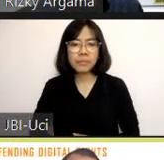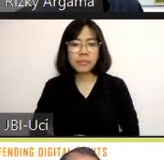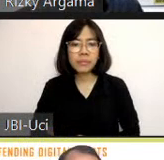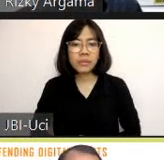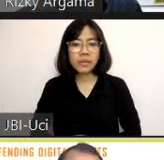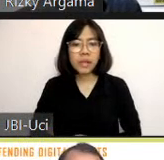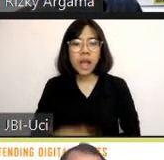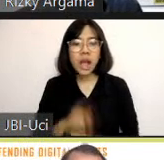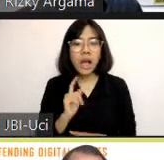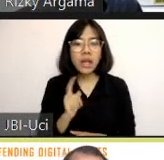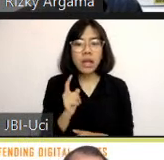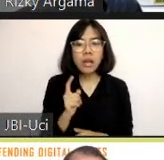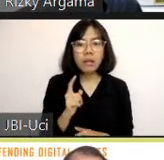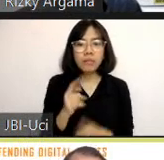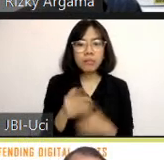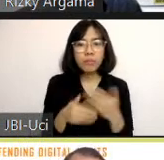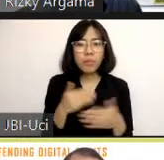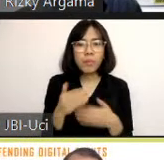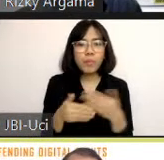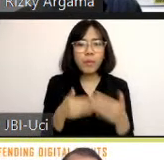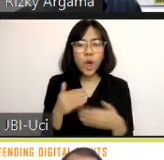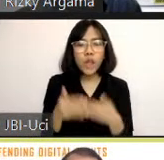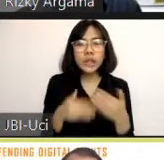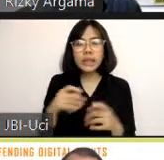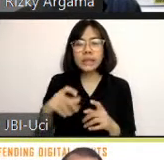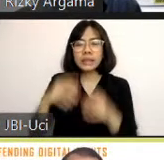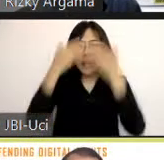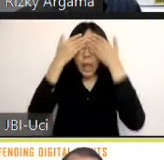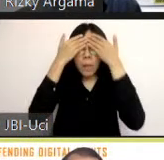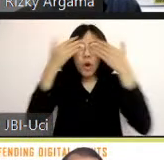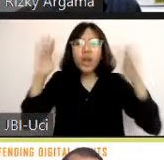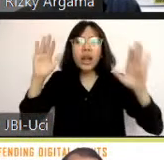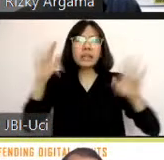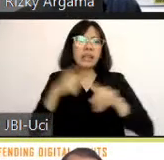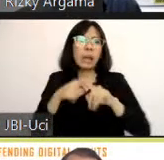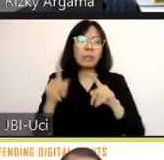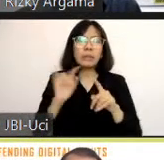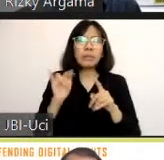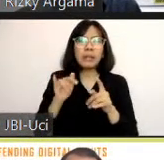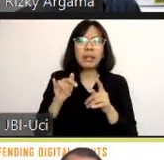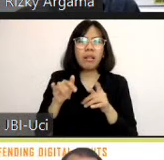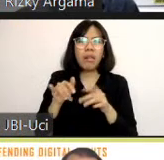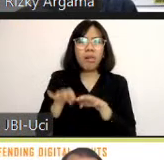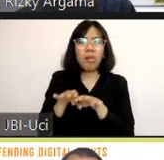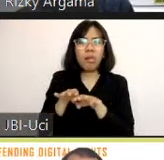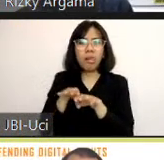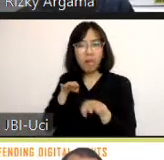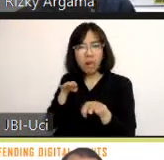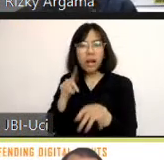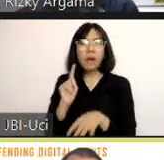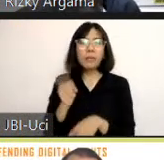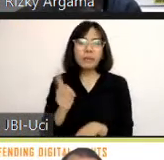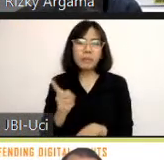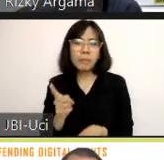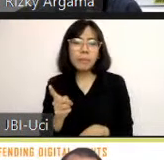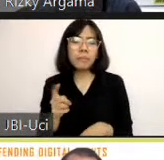demokrasi, di mana dalam kemunduran demokrasi ini memperlihatkan ada persoalan yang